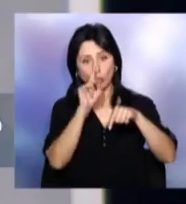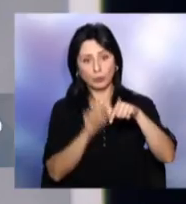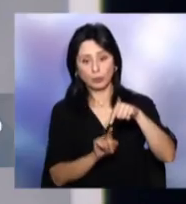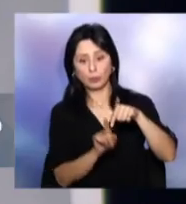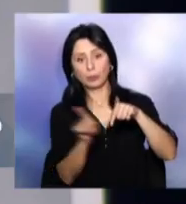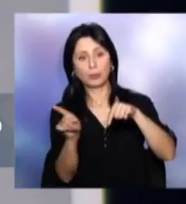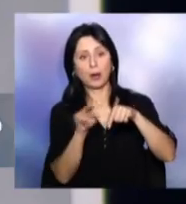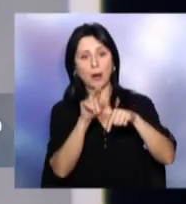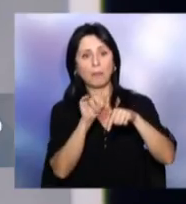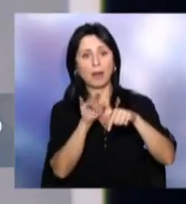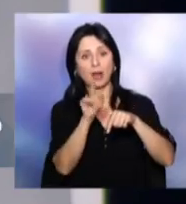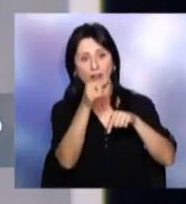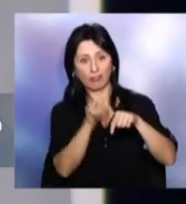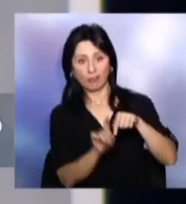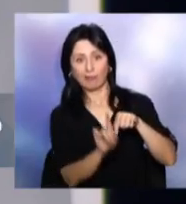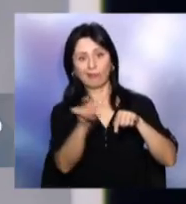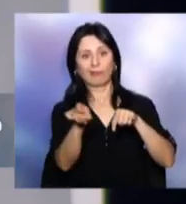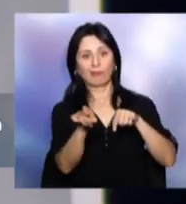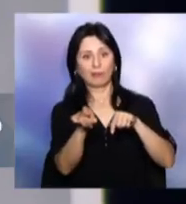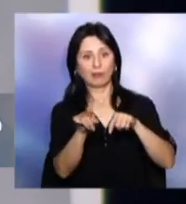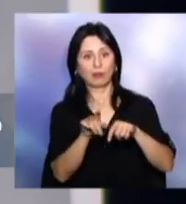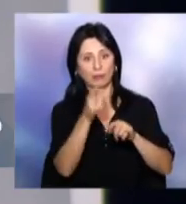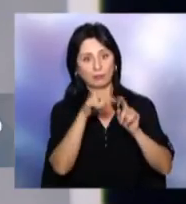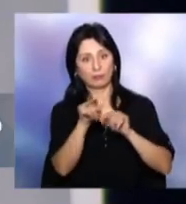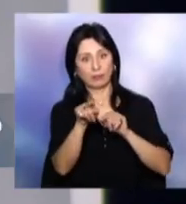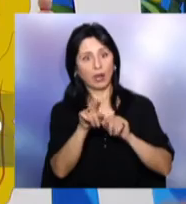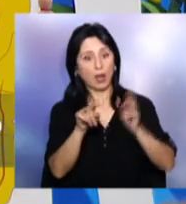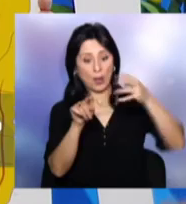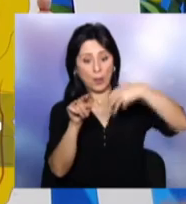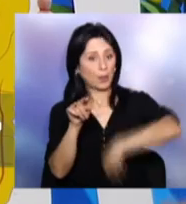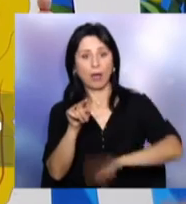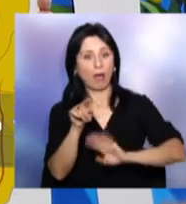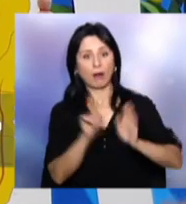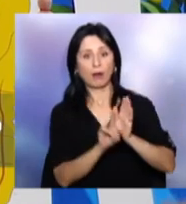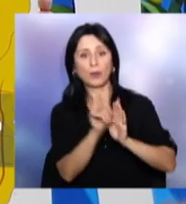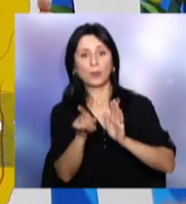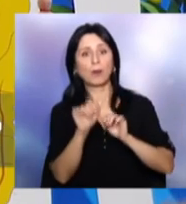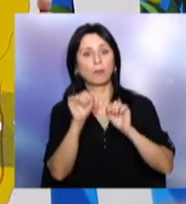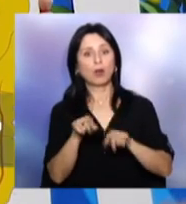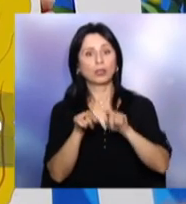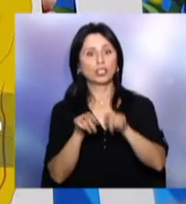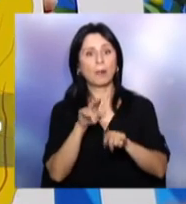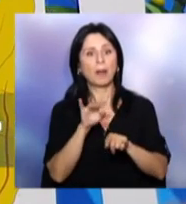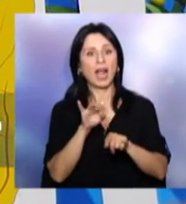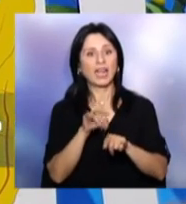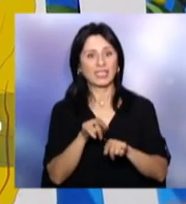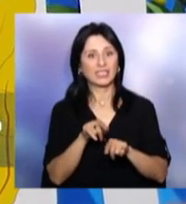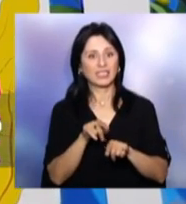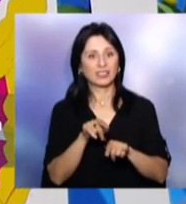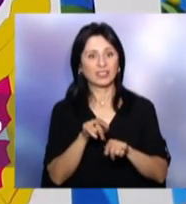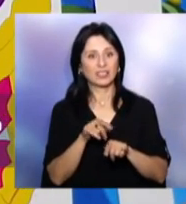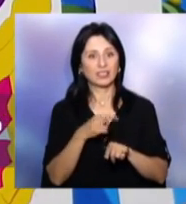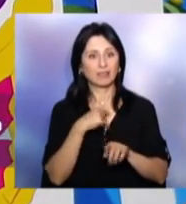პანკრეასის შიგნით, აი ამ სადინარში შეძრეს ნაღველი და ამან დაიწყოს ნაღვლის მეშვეობით პანკრეასის მონელება.